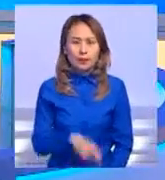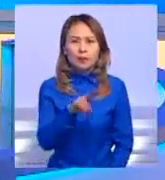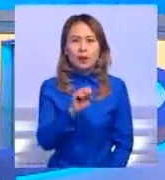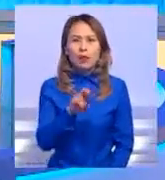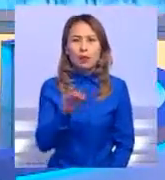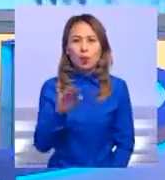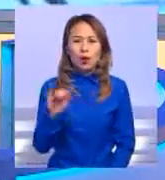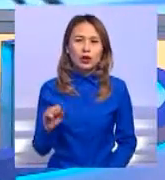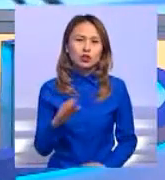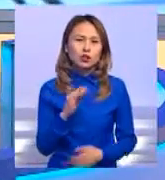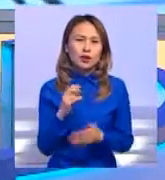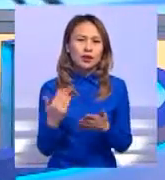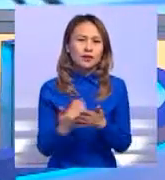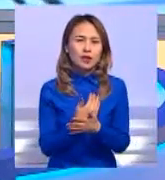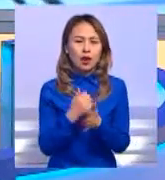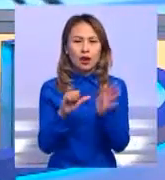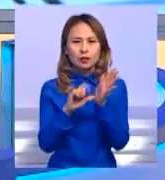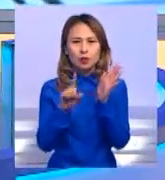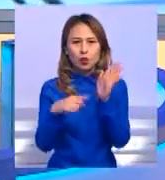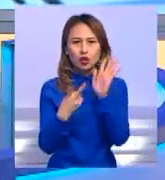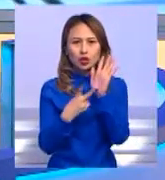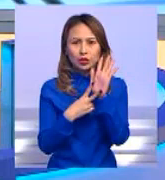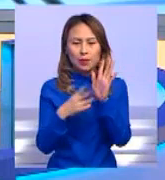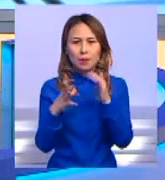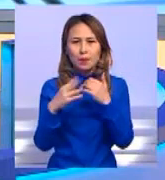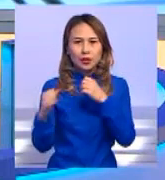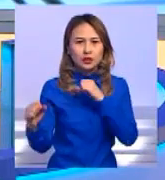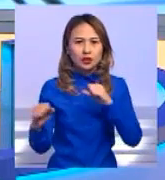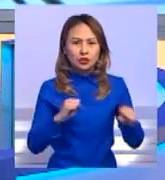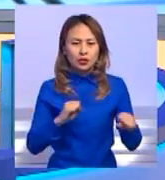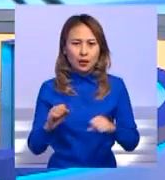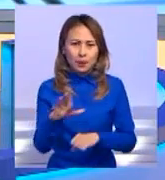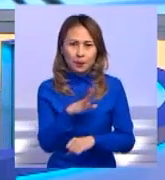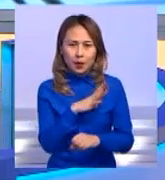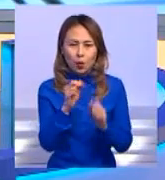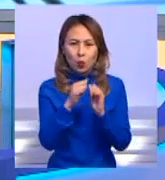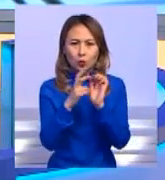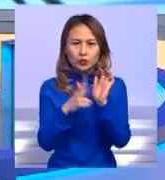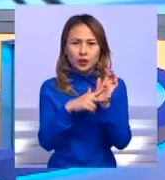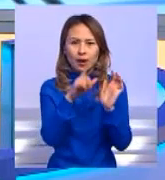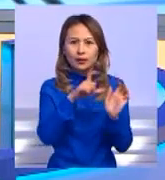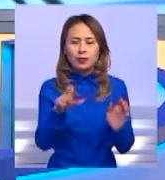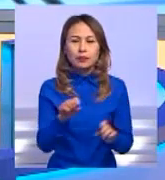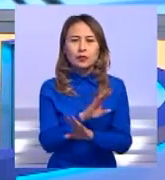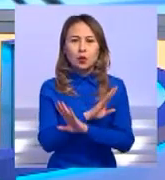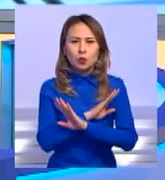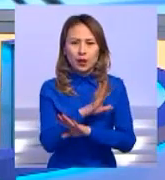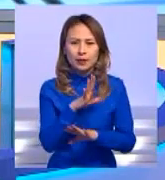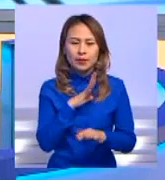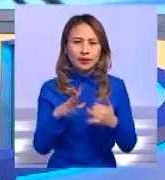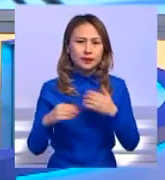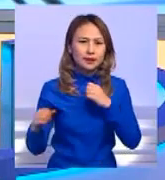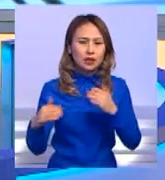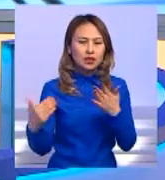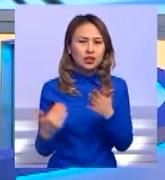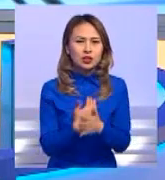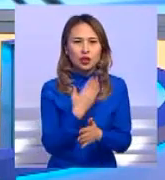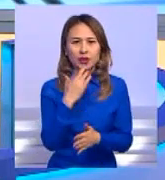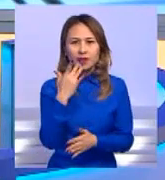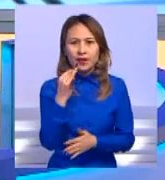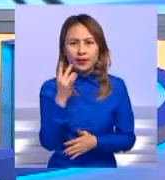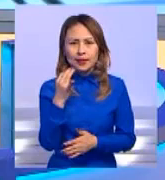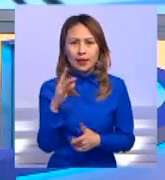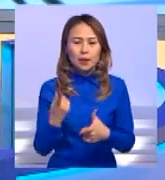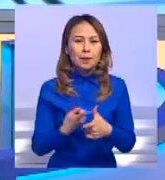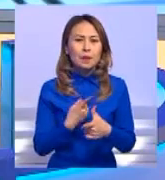Папуа жаңа Гвинеяда қуаты 6,7 балдық жер сілкінісі болып 18 адам қаза тапты. Зілзала ошағы жаңа Гвинея